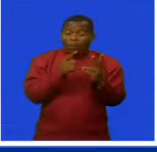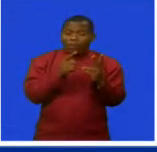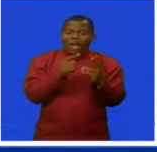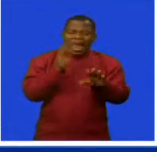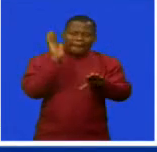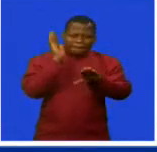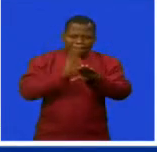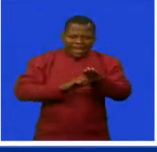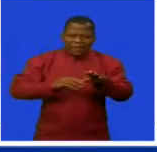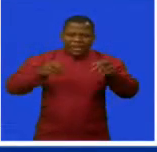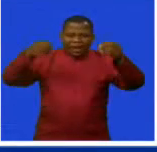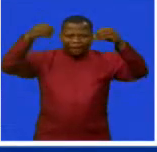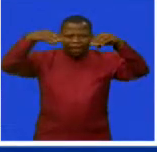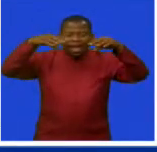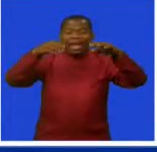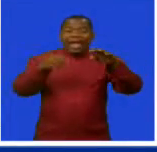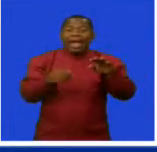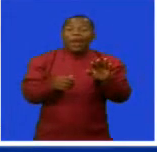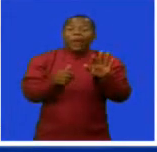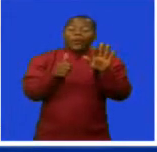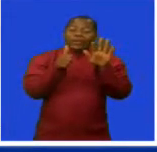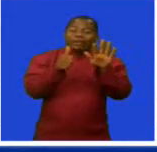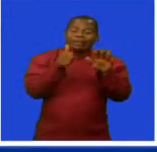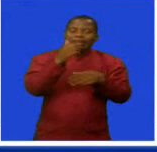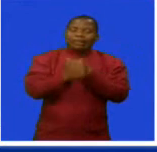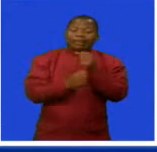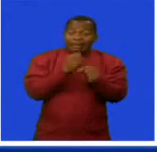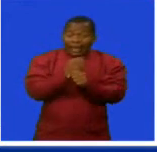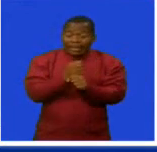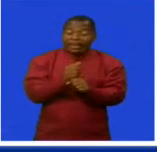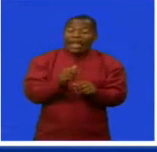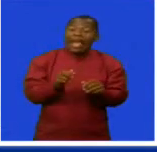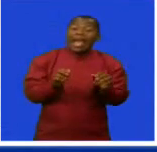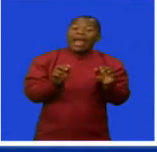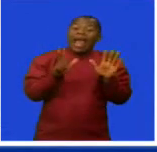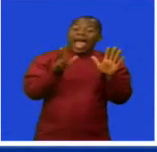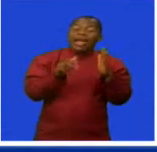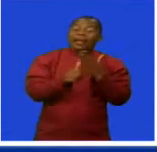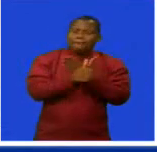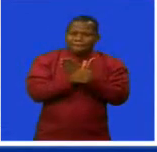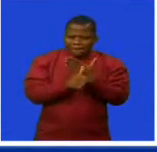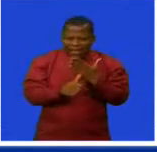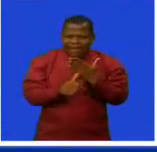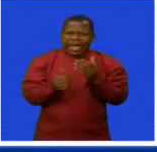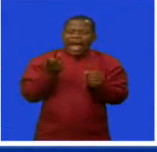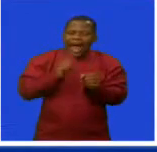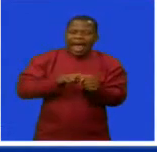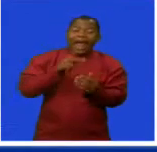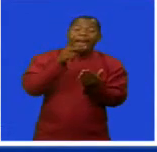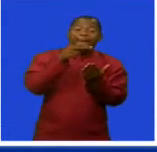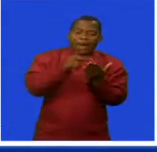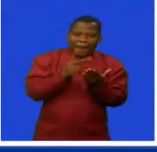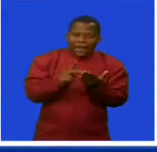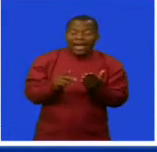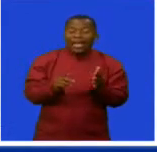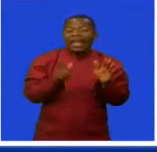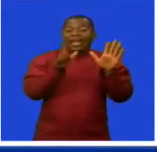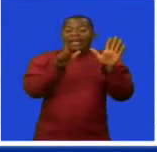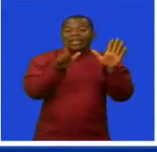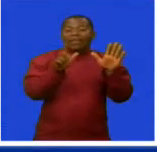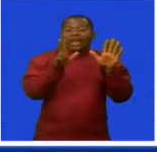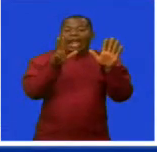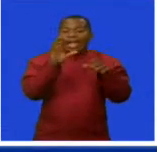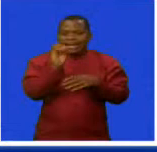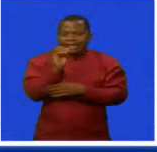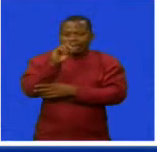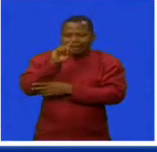kuminyaka lengu-6 kanye netinyanga letingu-8. Sekubhekeke ukuthi baphindze babhadaleke imali lengu-780,000